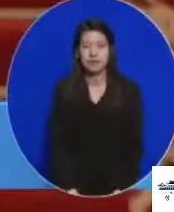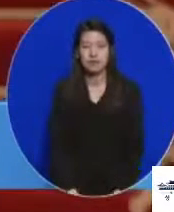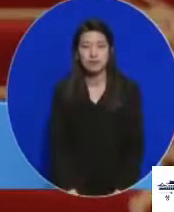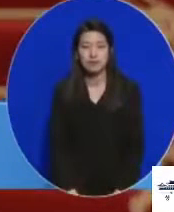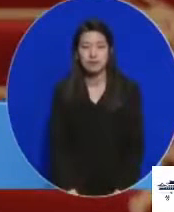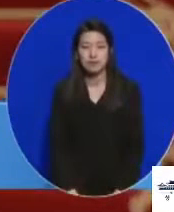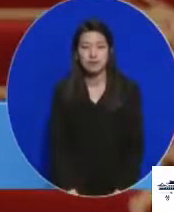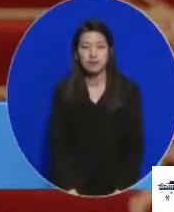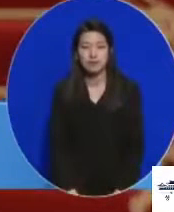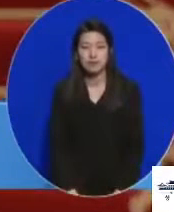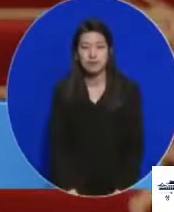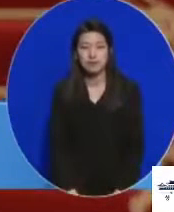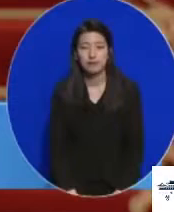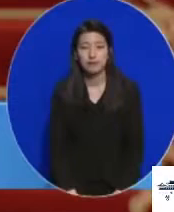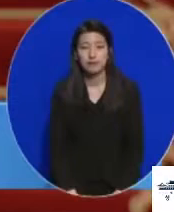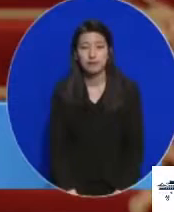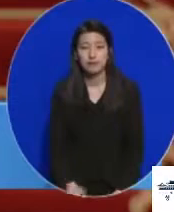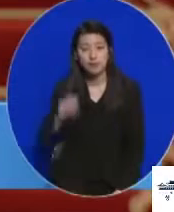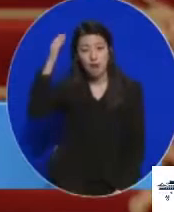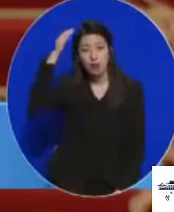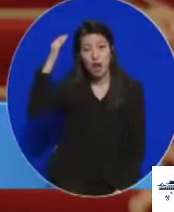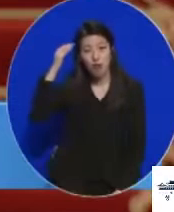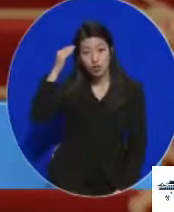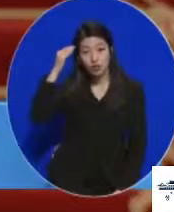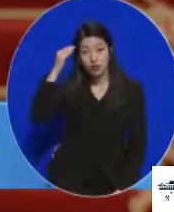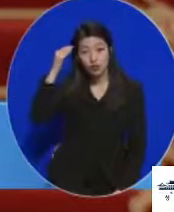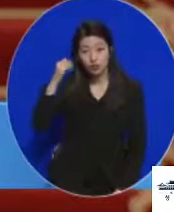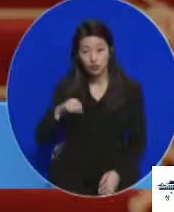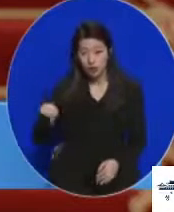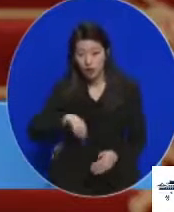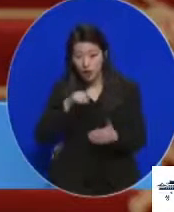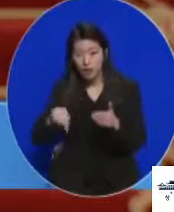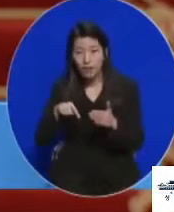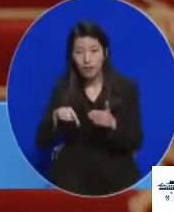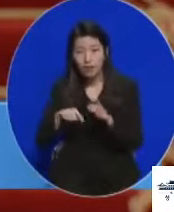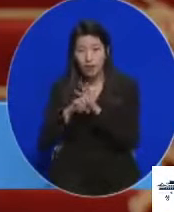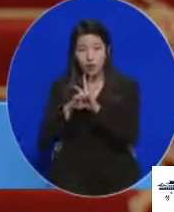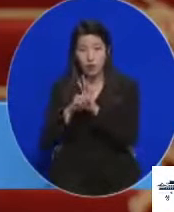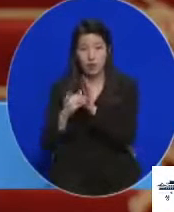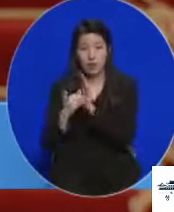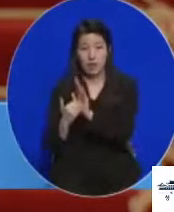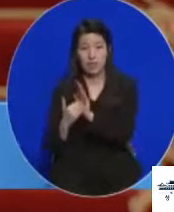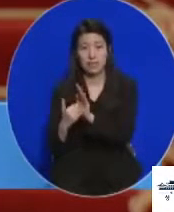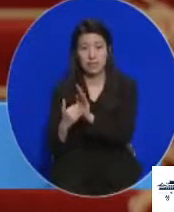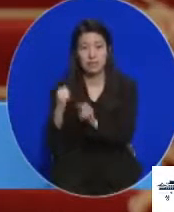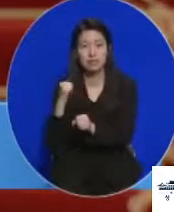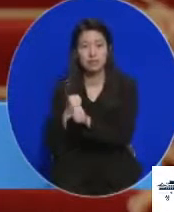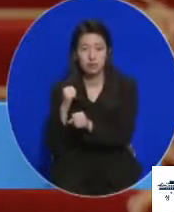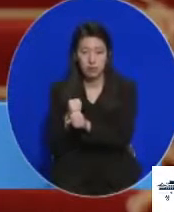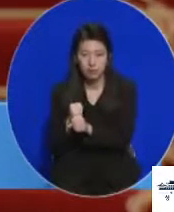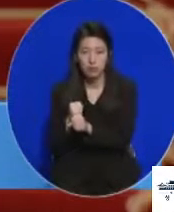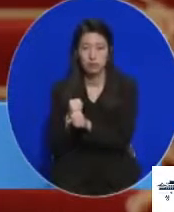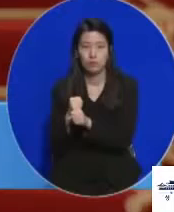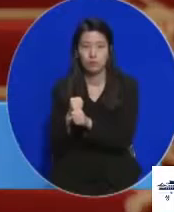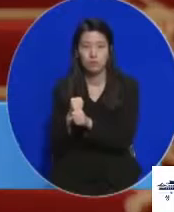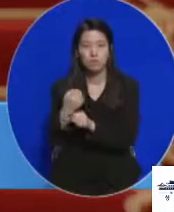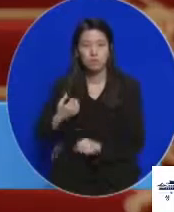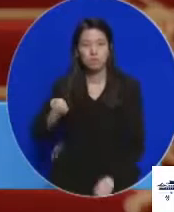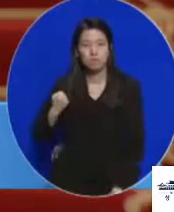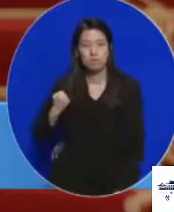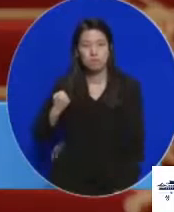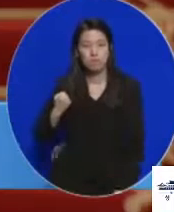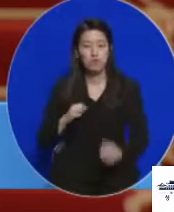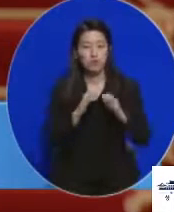자체적인 백신 개발도 계속 동의할 것입니다 백신 자주권 확보하여 우리 국민의